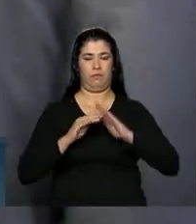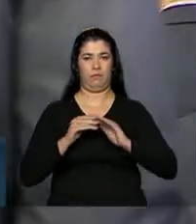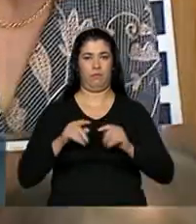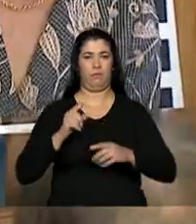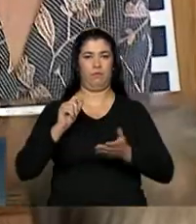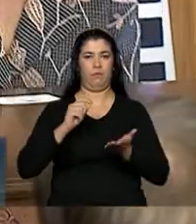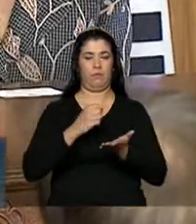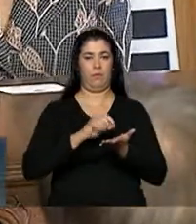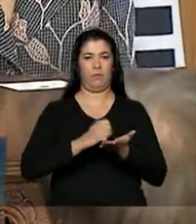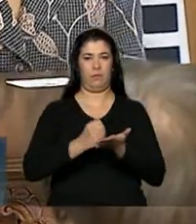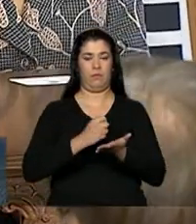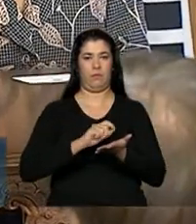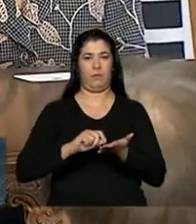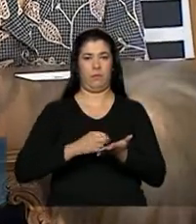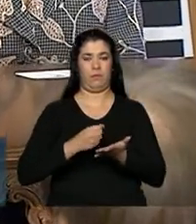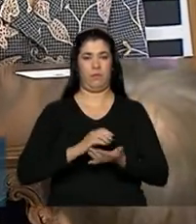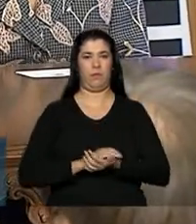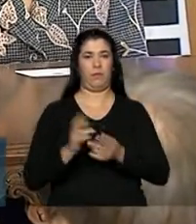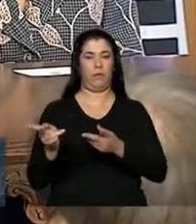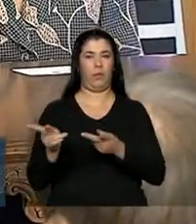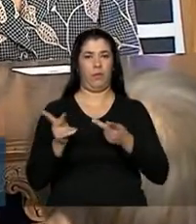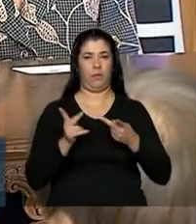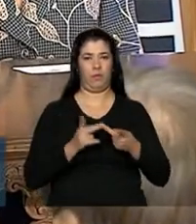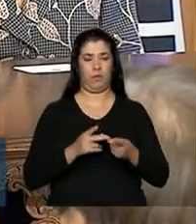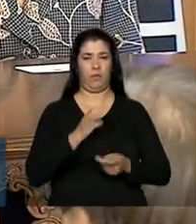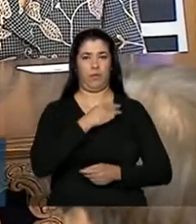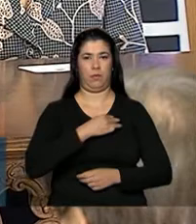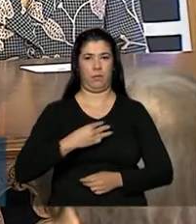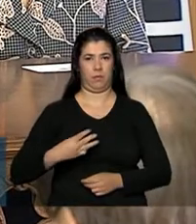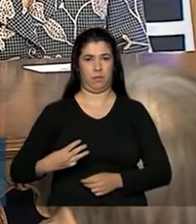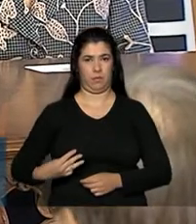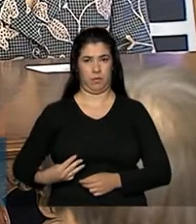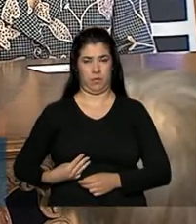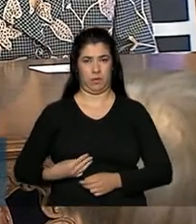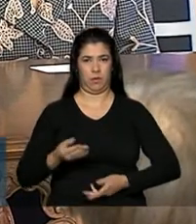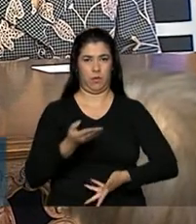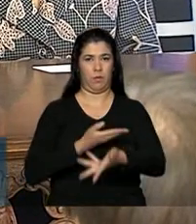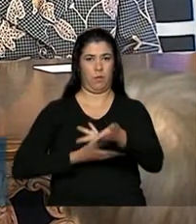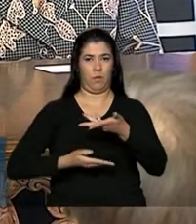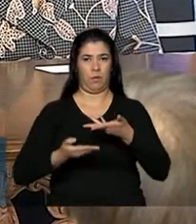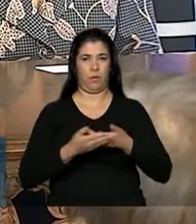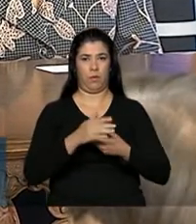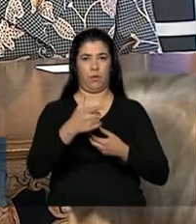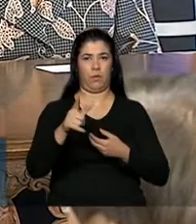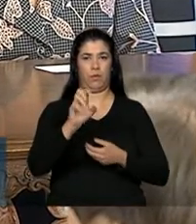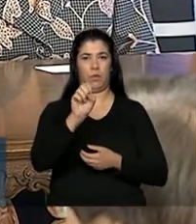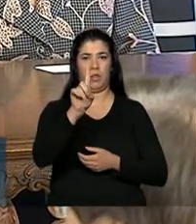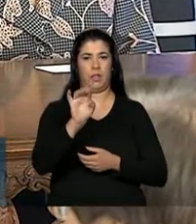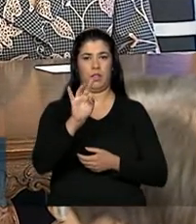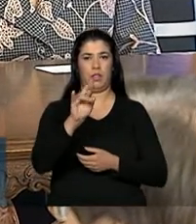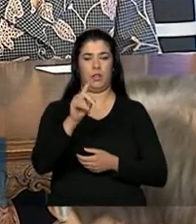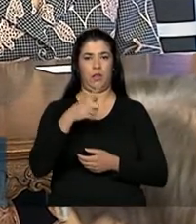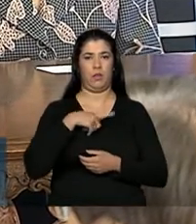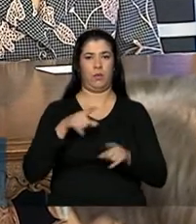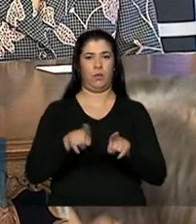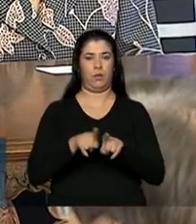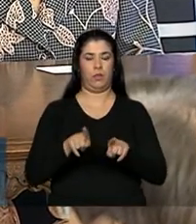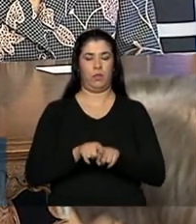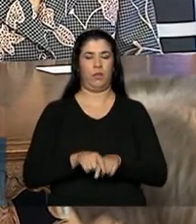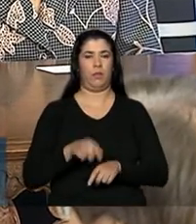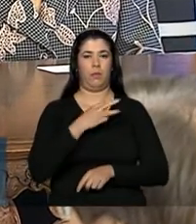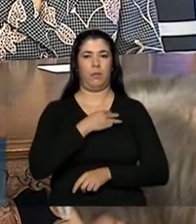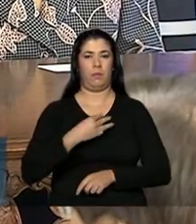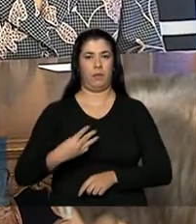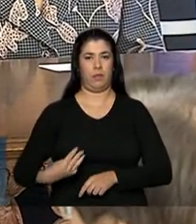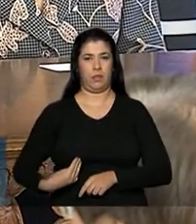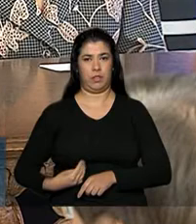서명식을 시작하겠습니다. Convidamos o ministro das Relações Exteriores da Coreia e o ministro da Fazenda do Brasil, Joaquim